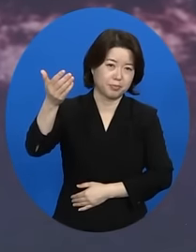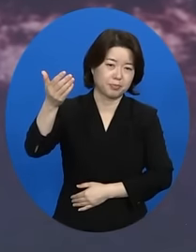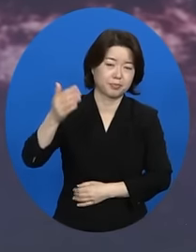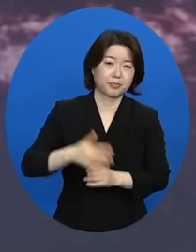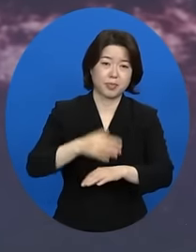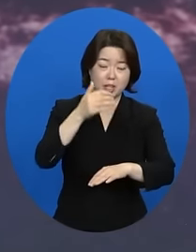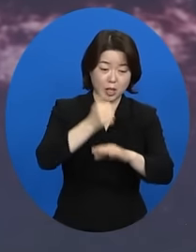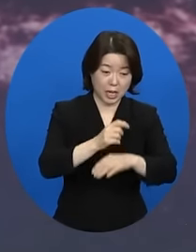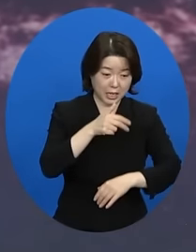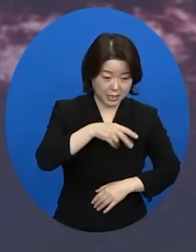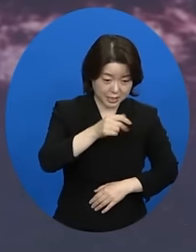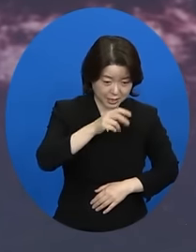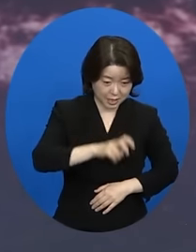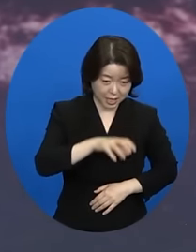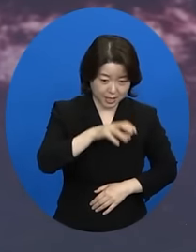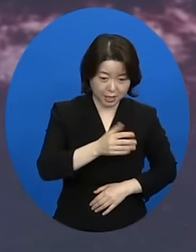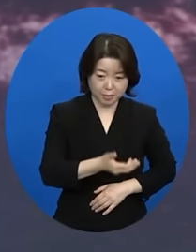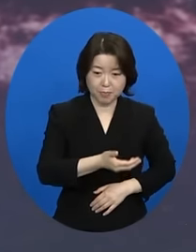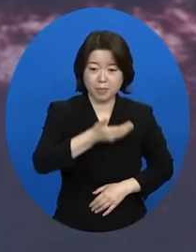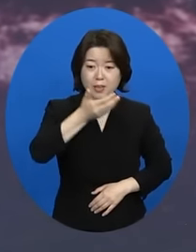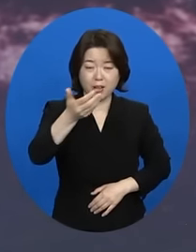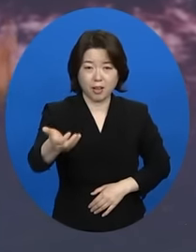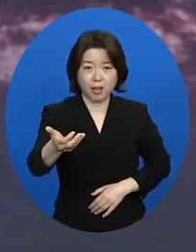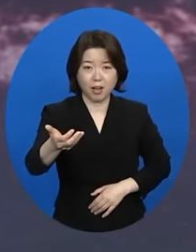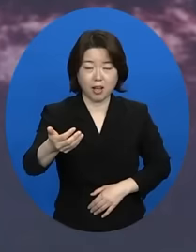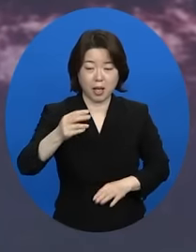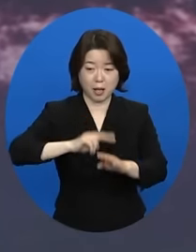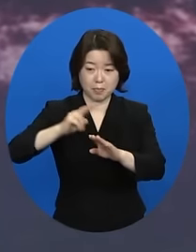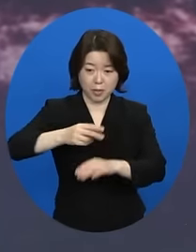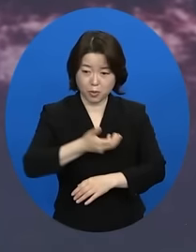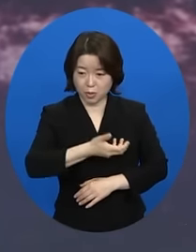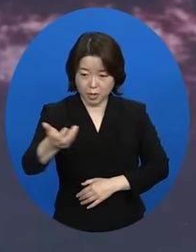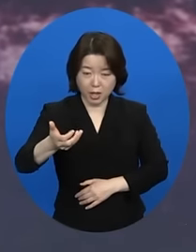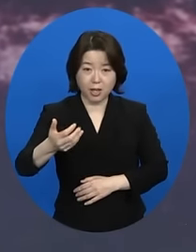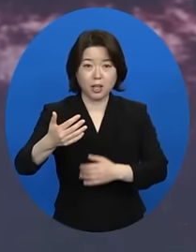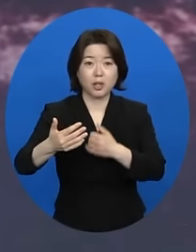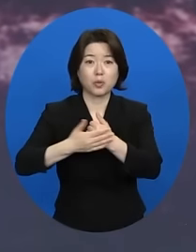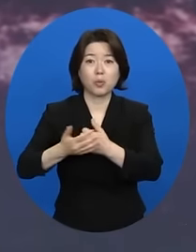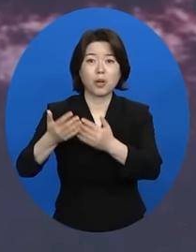결국 세겜에서 나아가서 베델로 가게 하시는 분도 주님이세요.